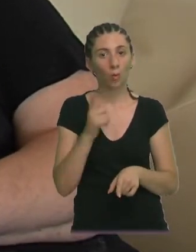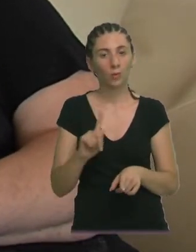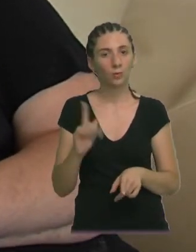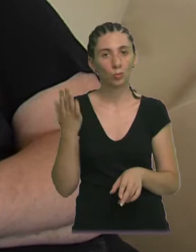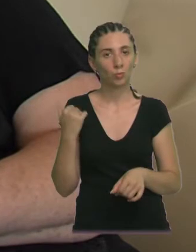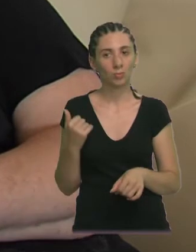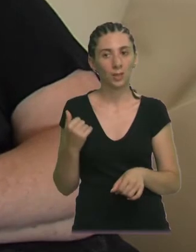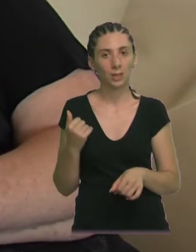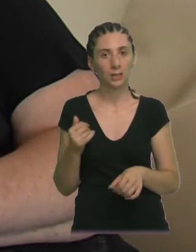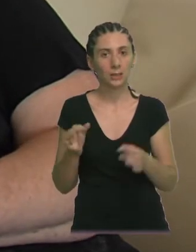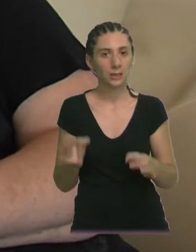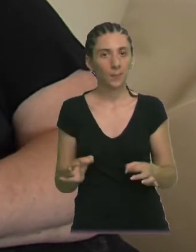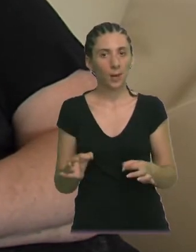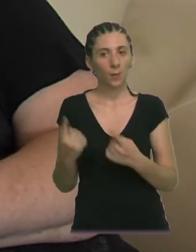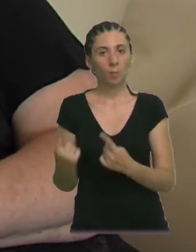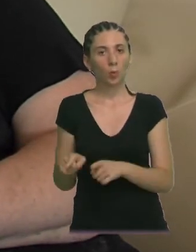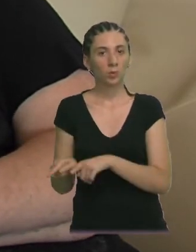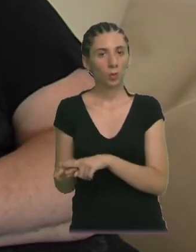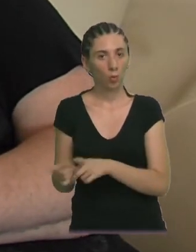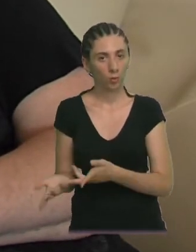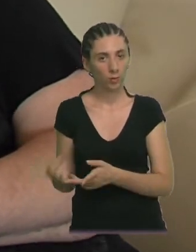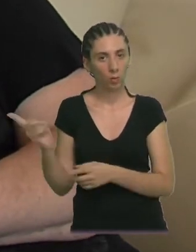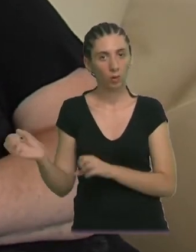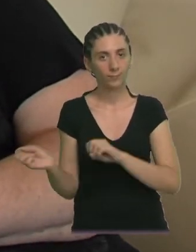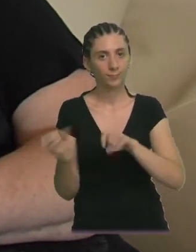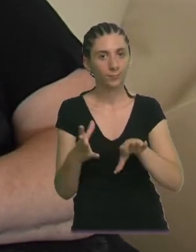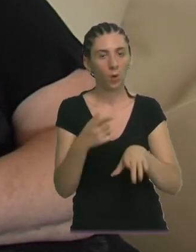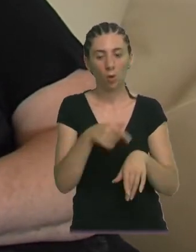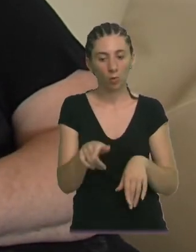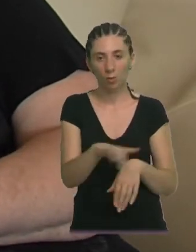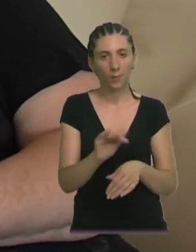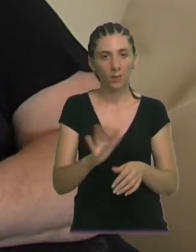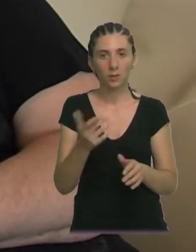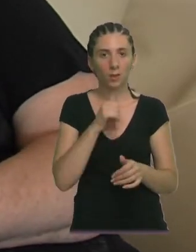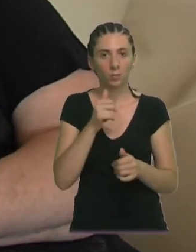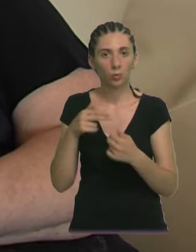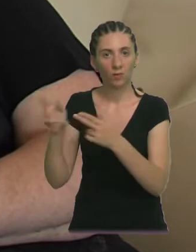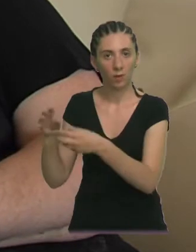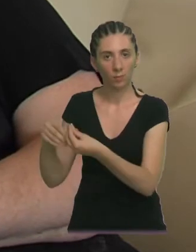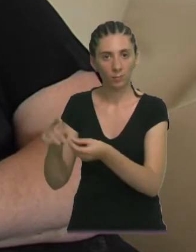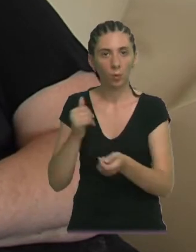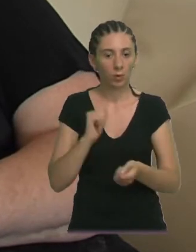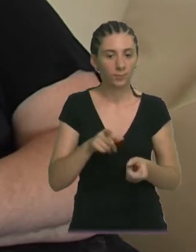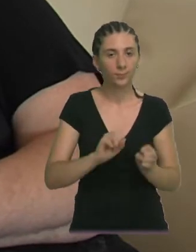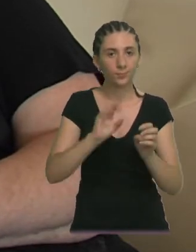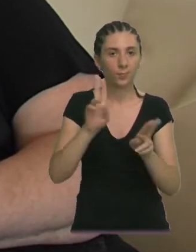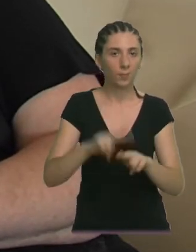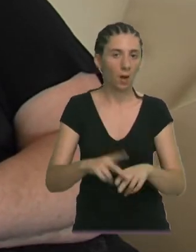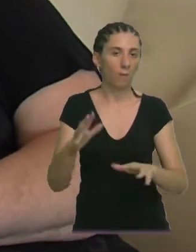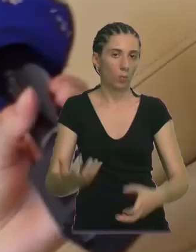spremni biti roditelji i oni nemaju se kud vratiti više i idu na